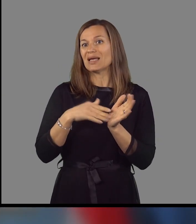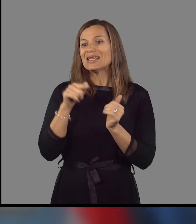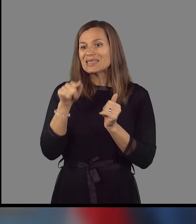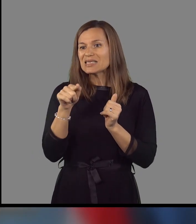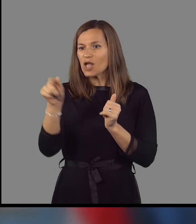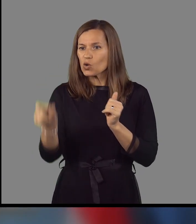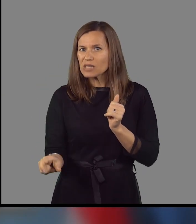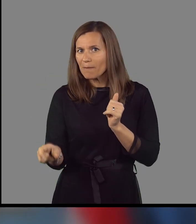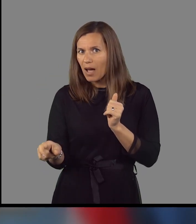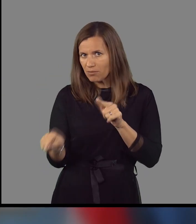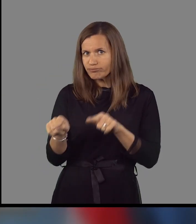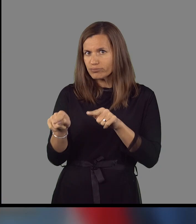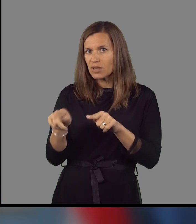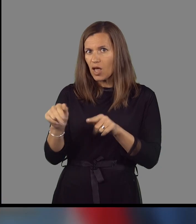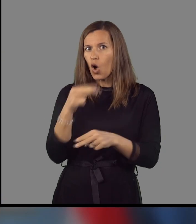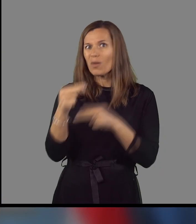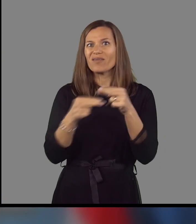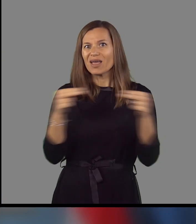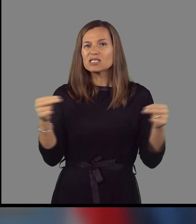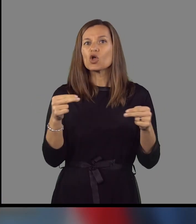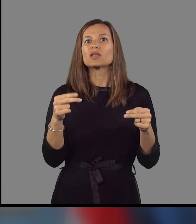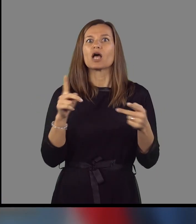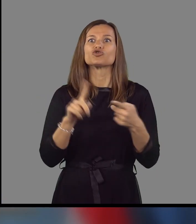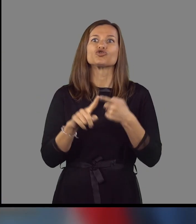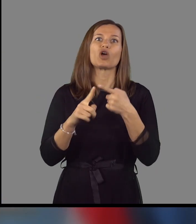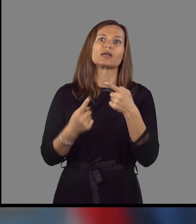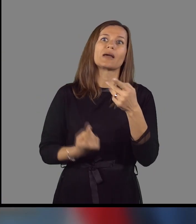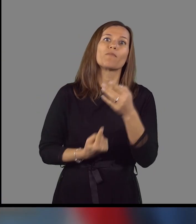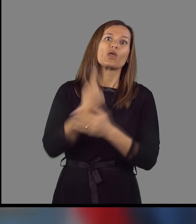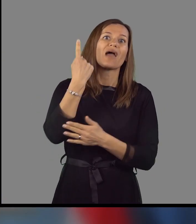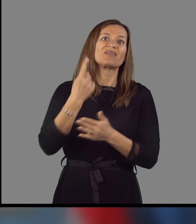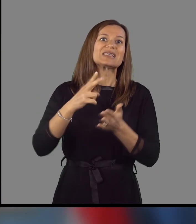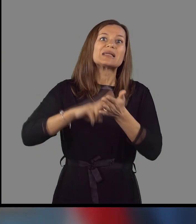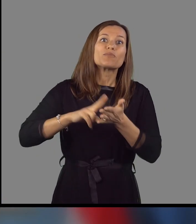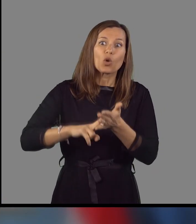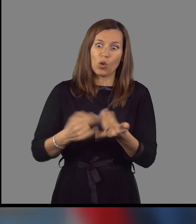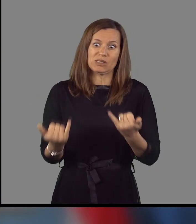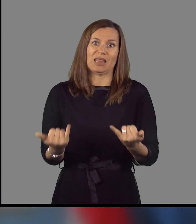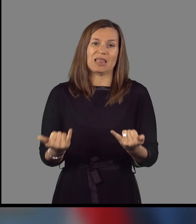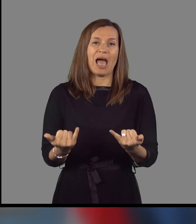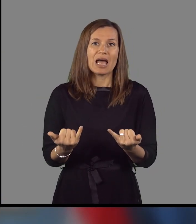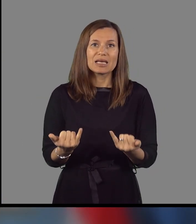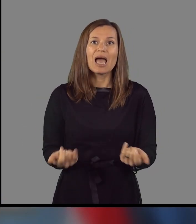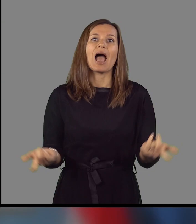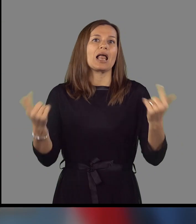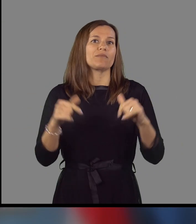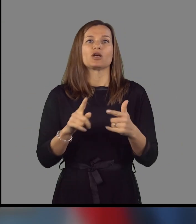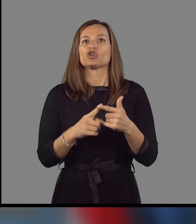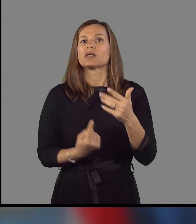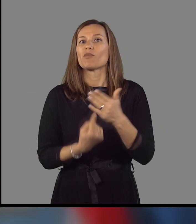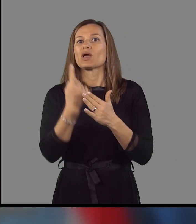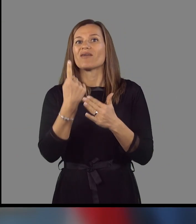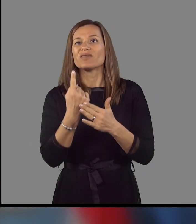osebe, za katero je obvezno, da se v primeru pojava simptomov sedaj ali pa